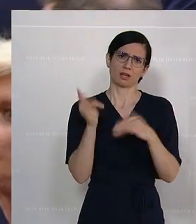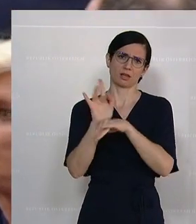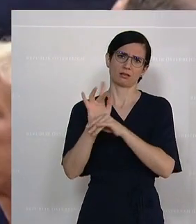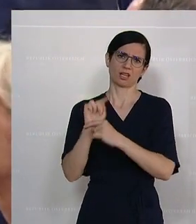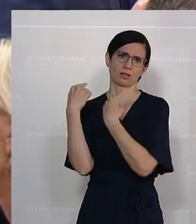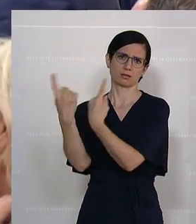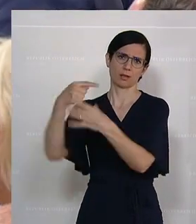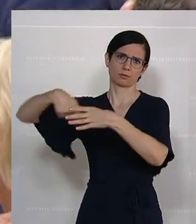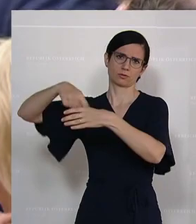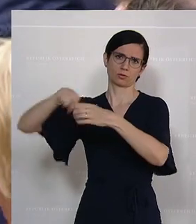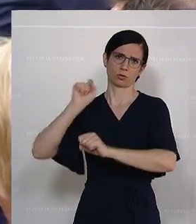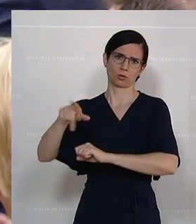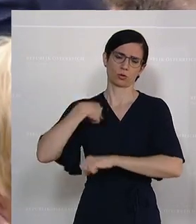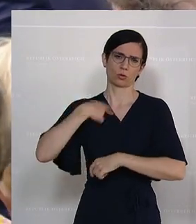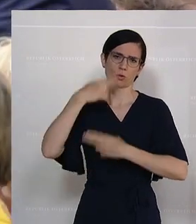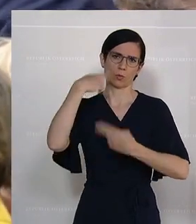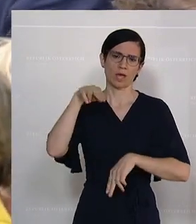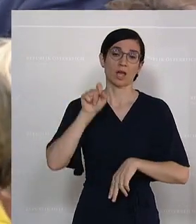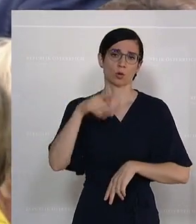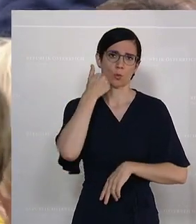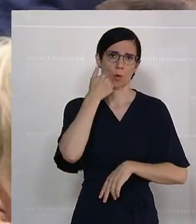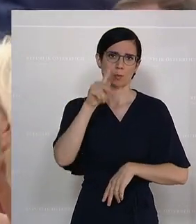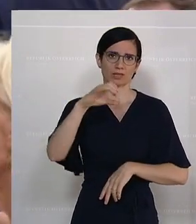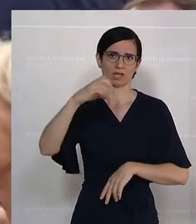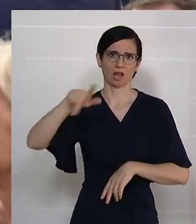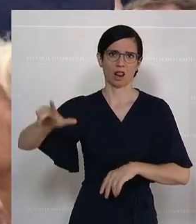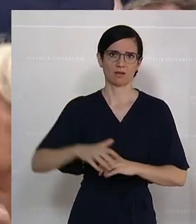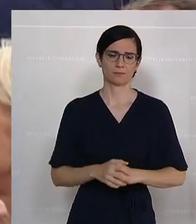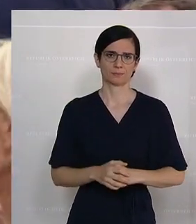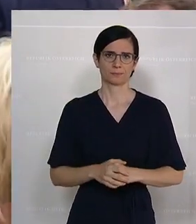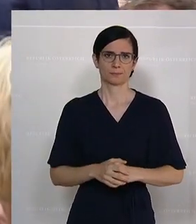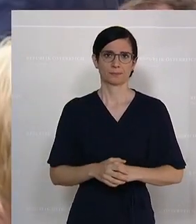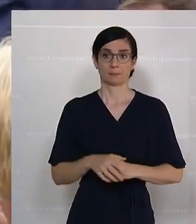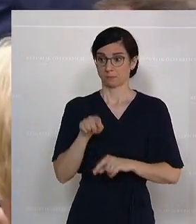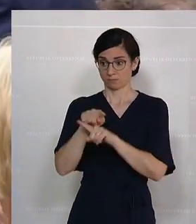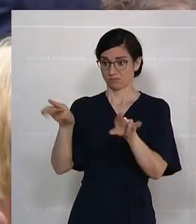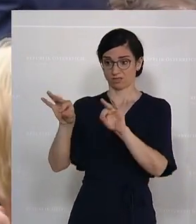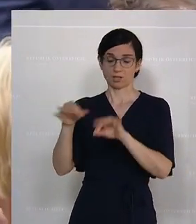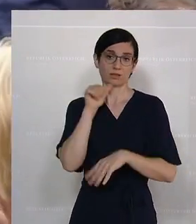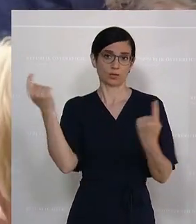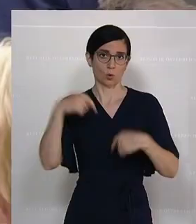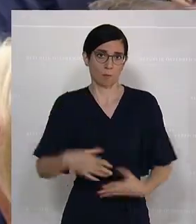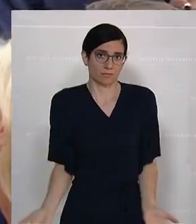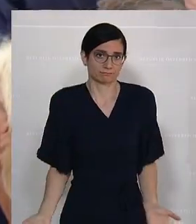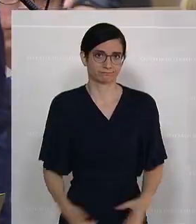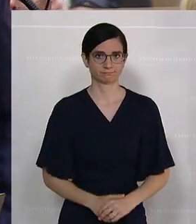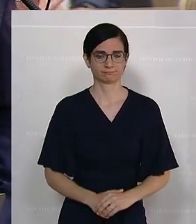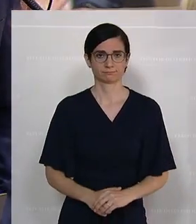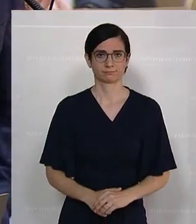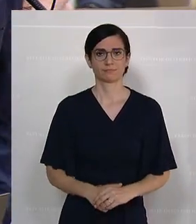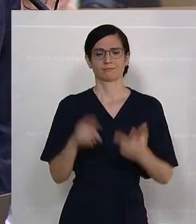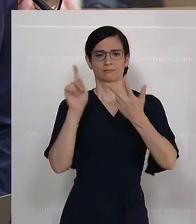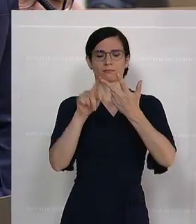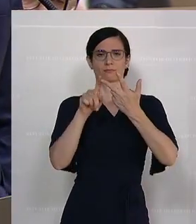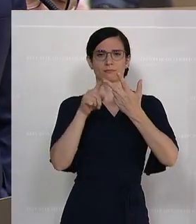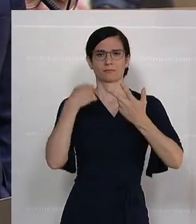ihren eigenen gruppe vormaliger sie kommen nämlich nicht mehr zum treten